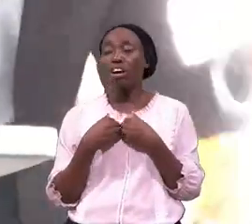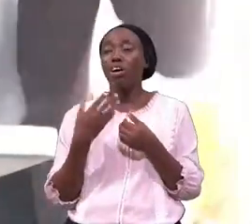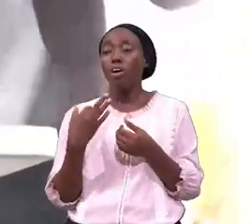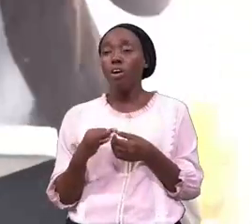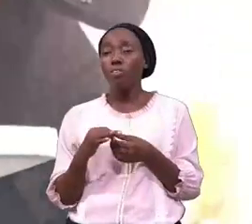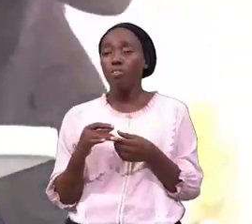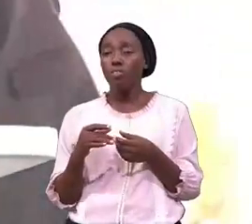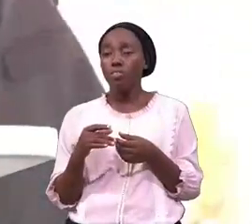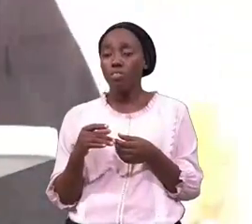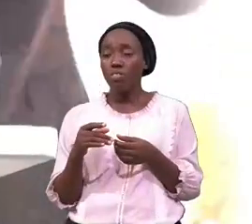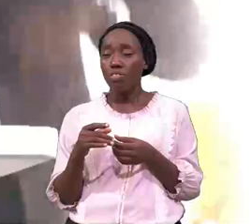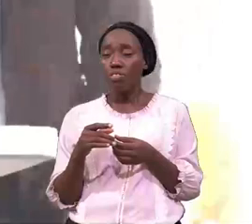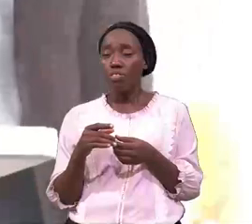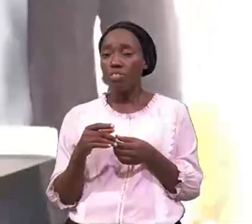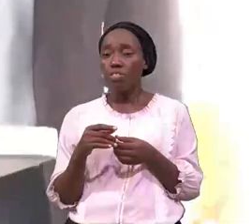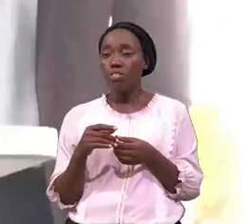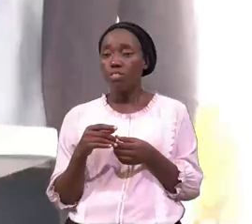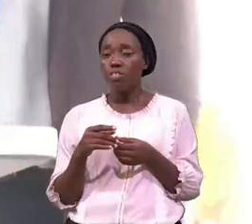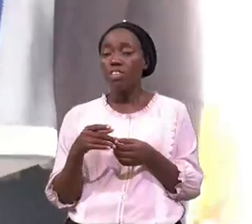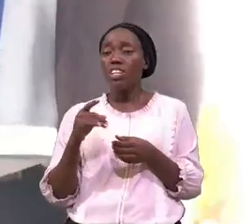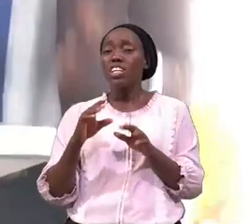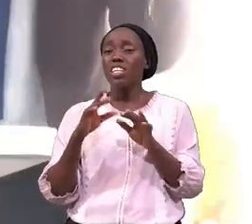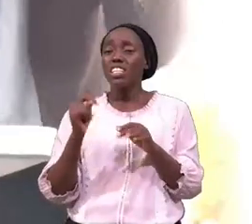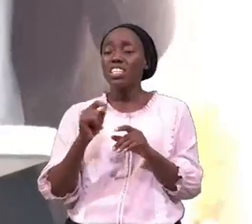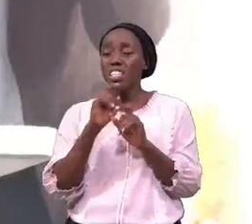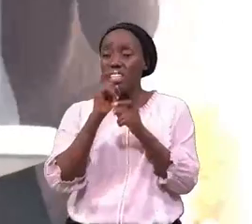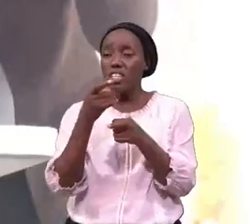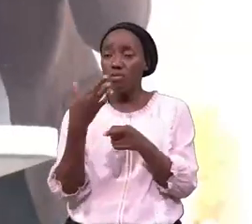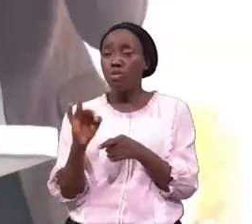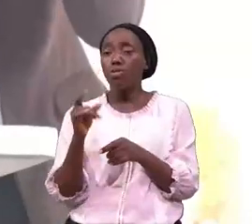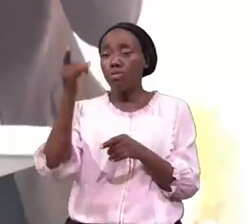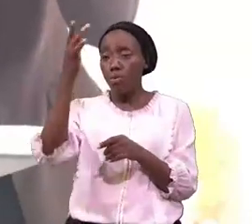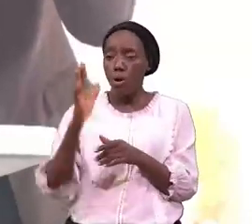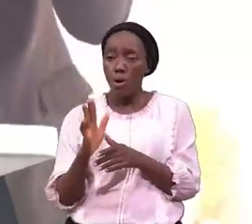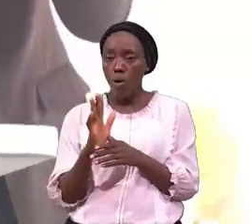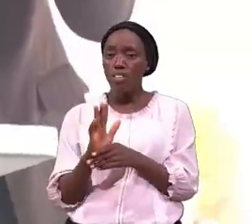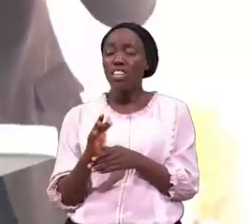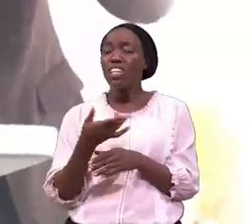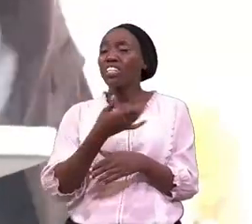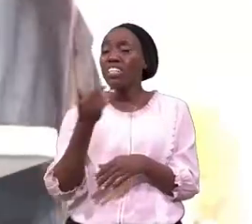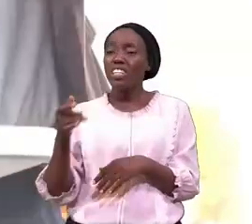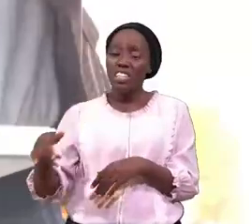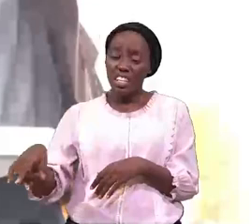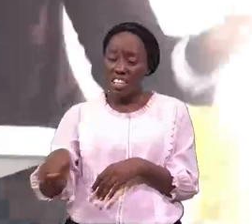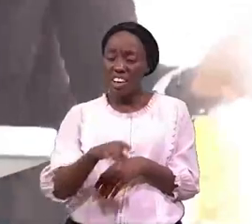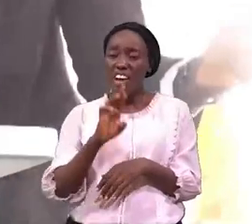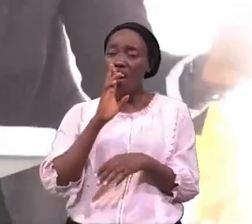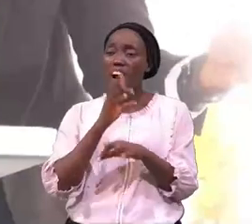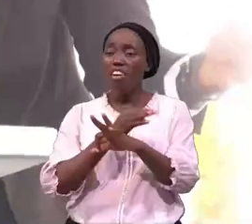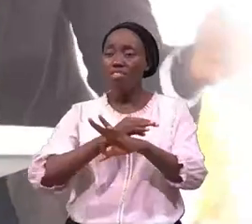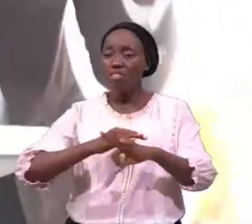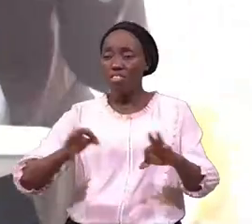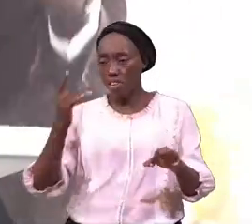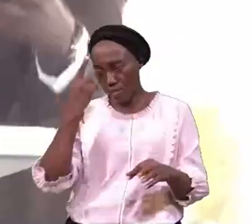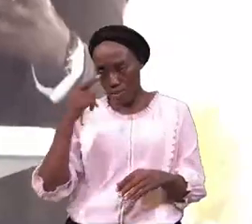du don, le don de Dieu est gratuit pour toi. Comme tu es